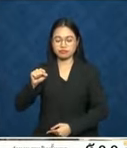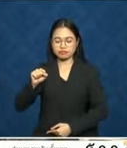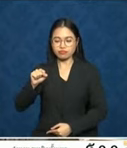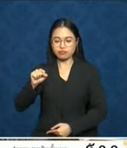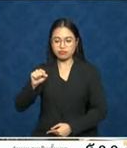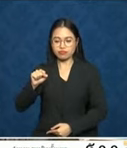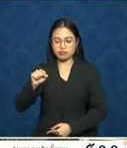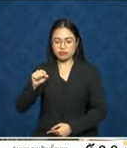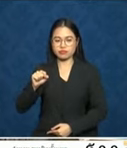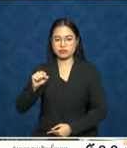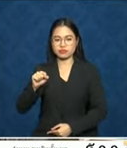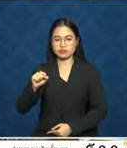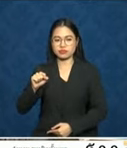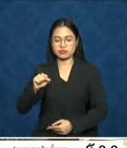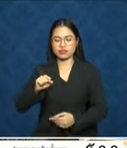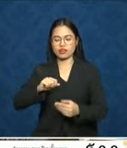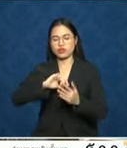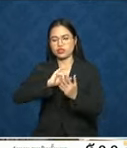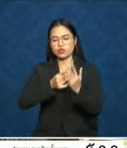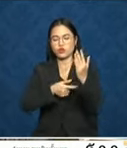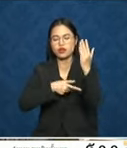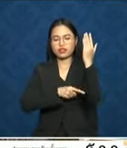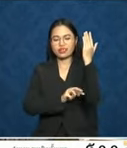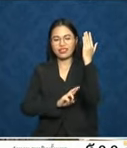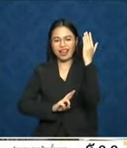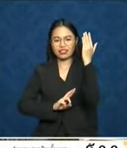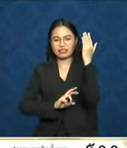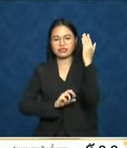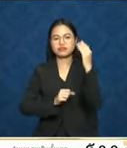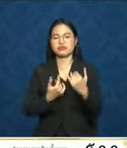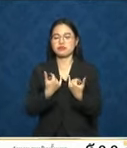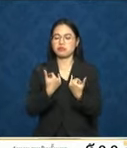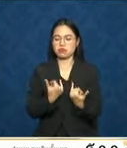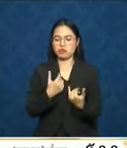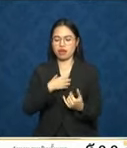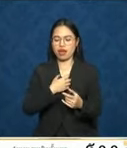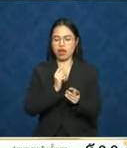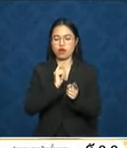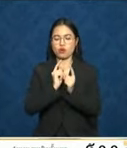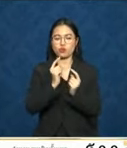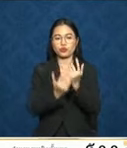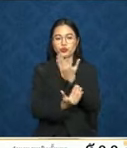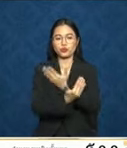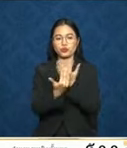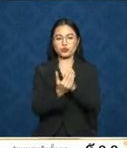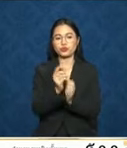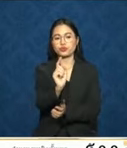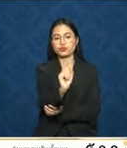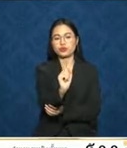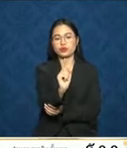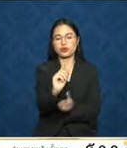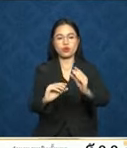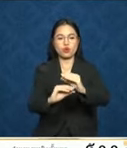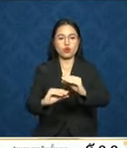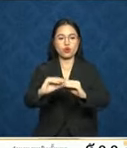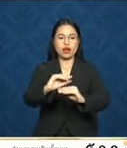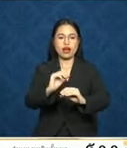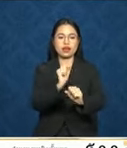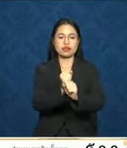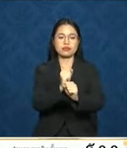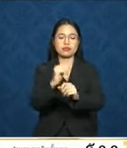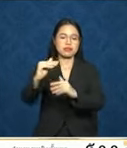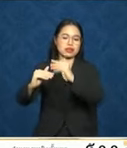างชาติจากจังหวัดตรังเขต1ท่านประธานครับผมจะขอหารือท่านประธานวันนี้เรื่องเกี่ยวกับโครงการพัฒนาคุณภาพ